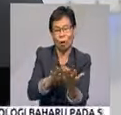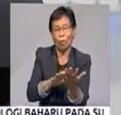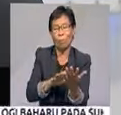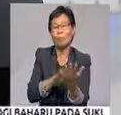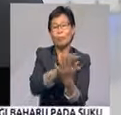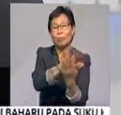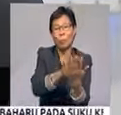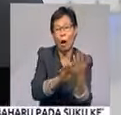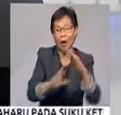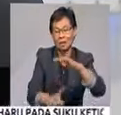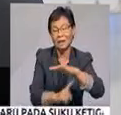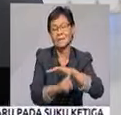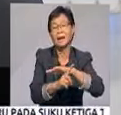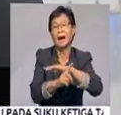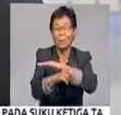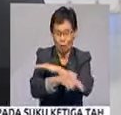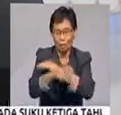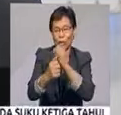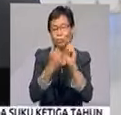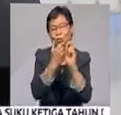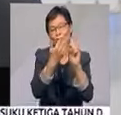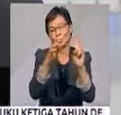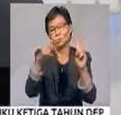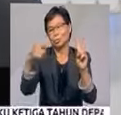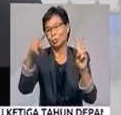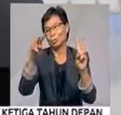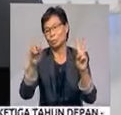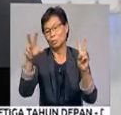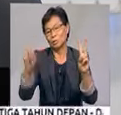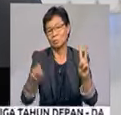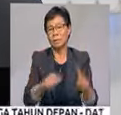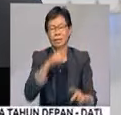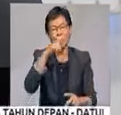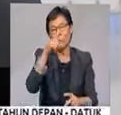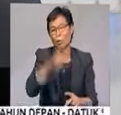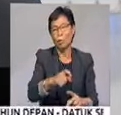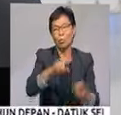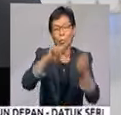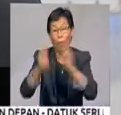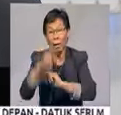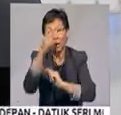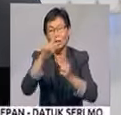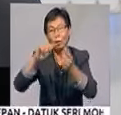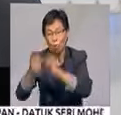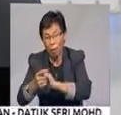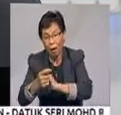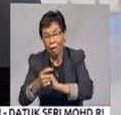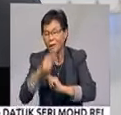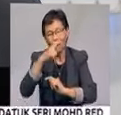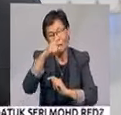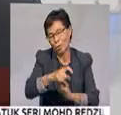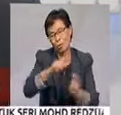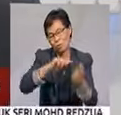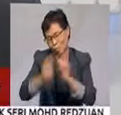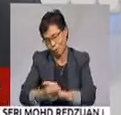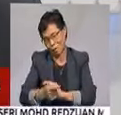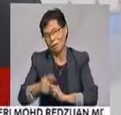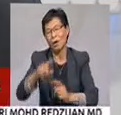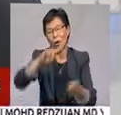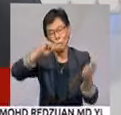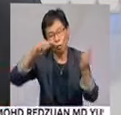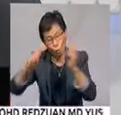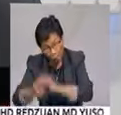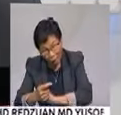Ianya tidak semestinya berubah kerana kerajaan berubah. Tetapi yang berubahnya ialah kita faham,